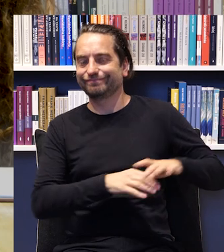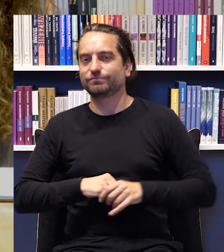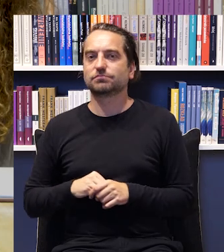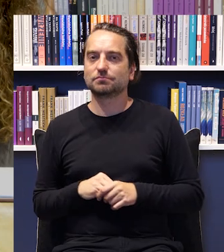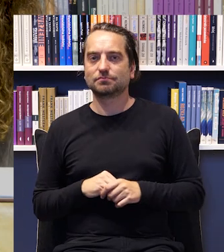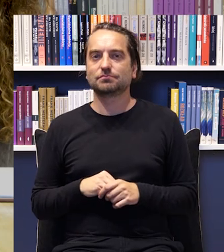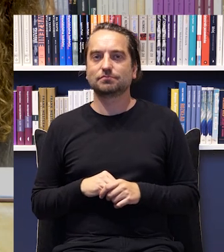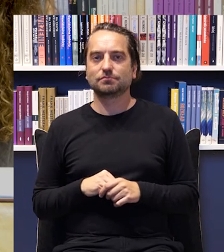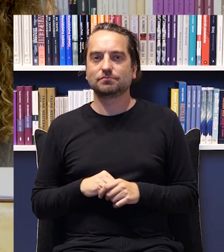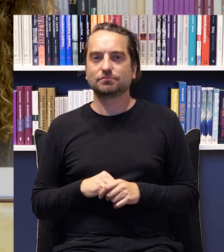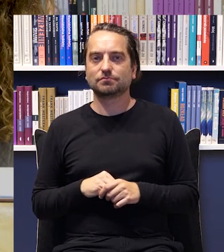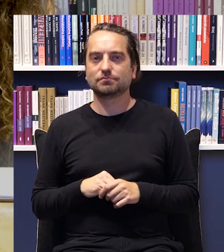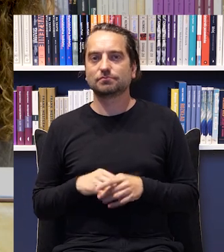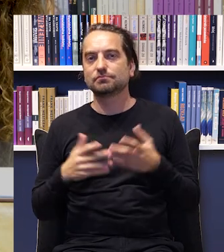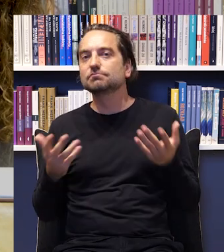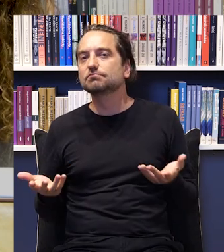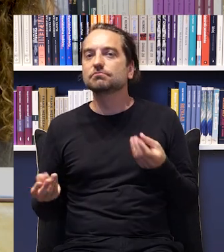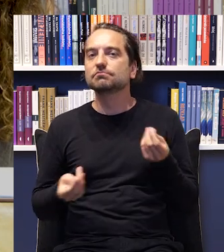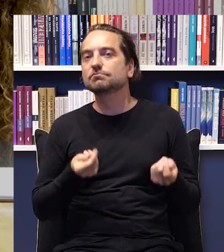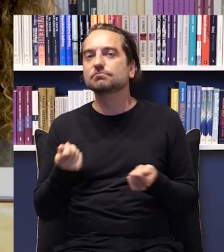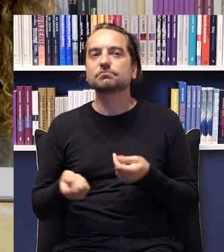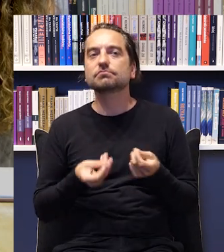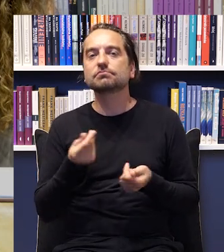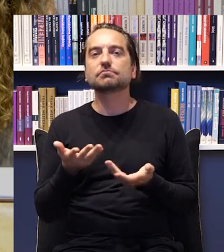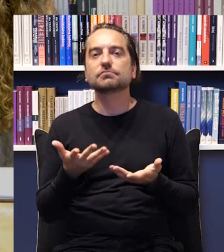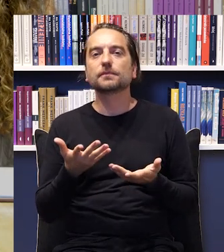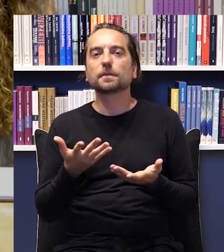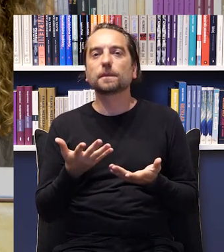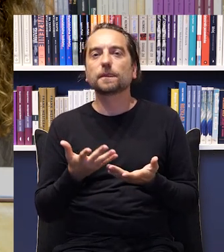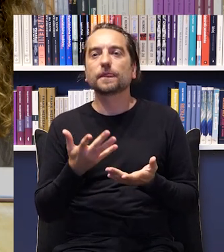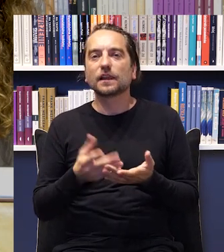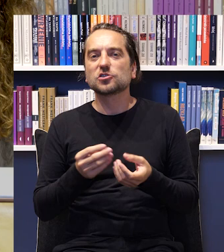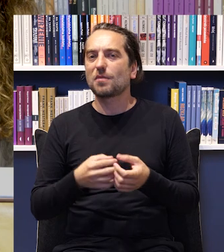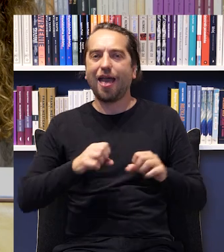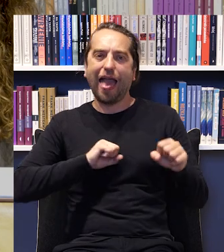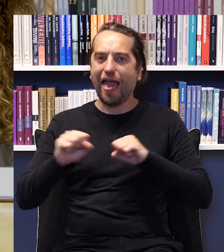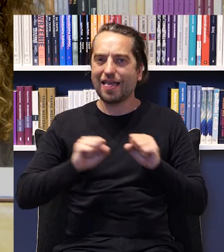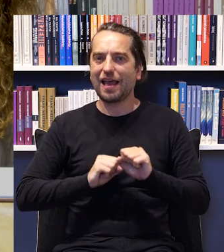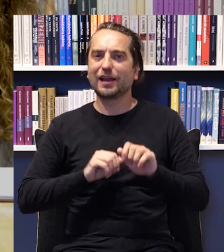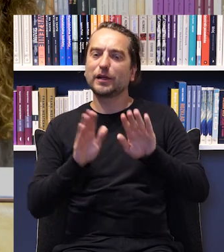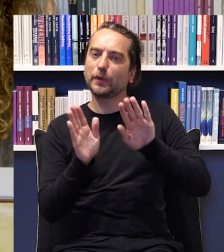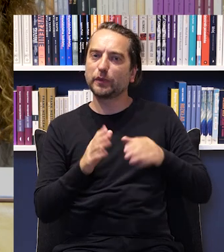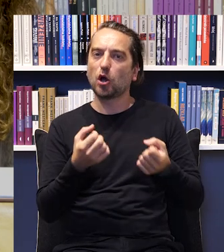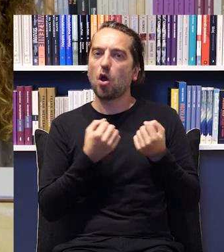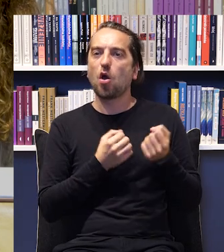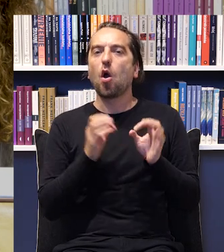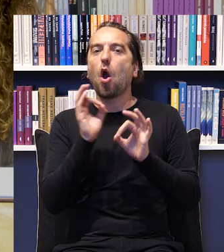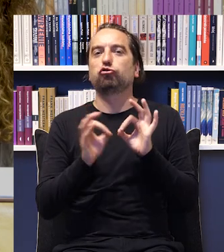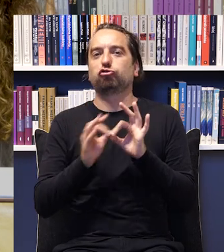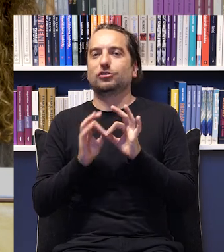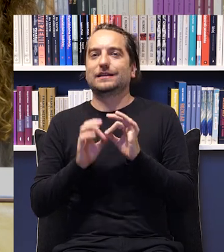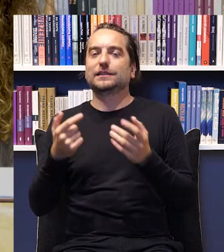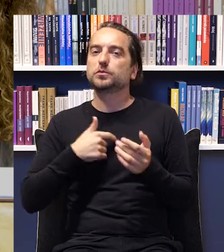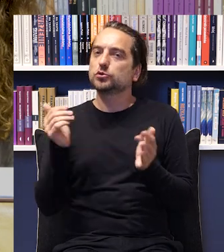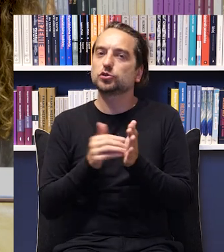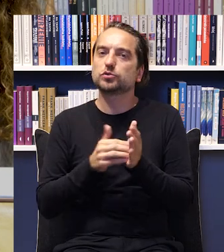jakby nie wiem, zmarnować jak najmniej energii, bo cała energia jest ci po prostu potrzebna do